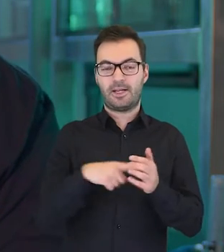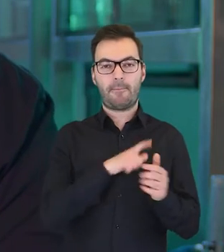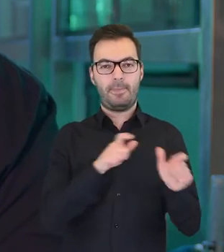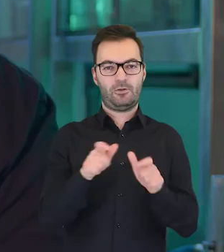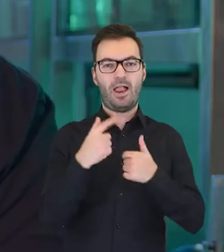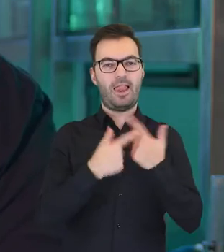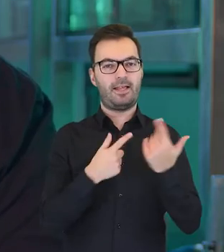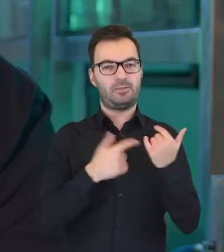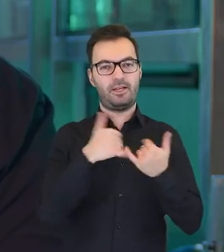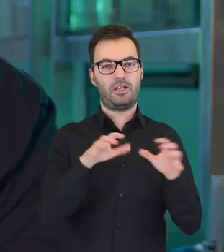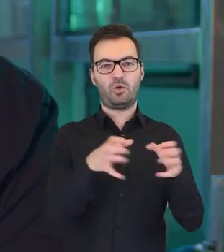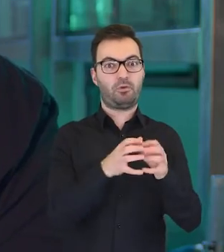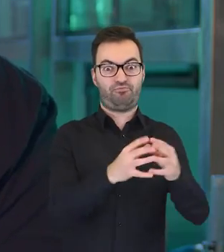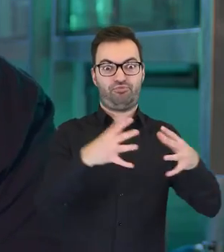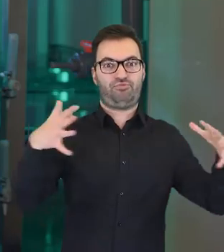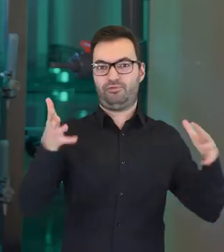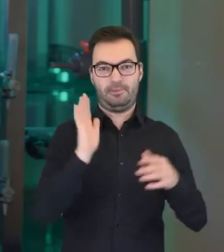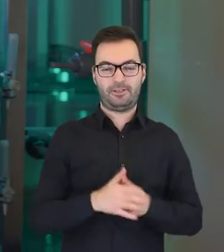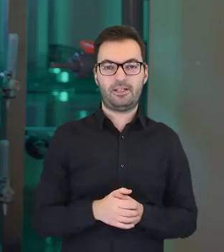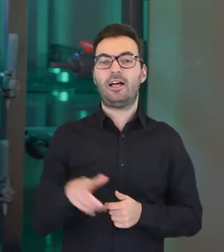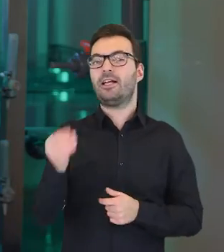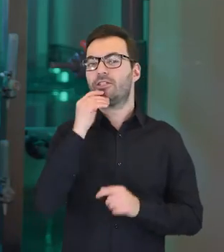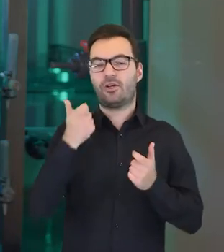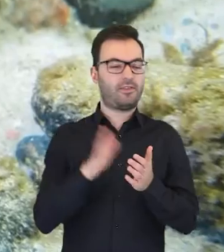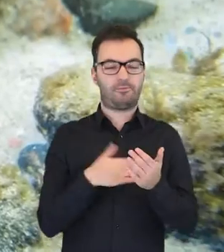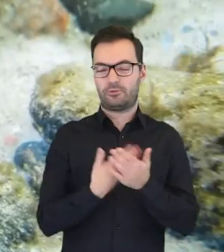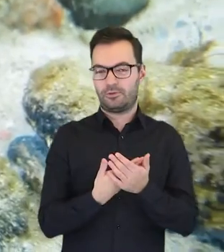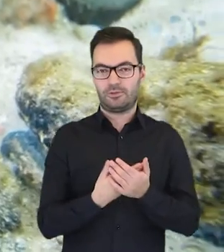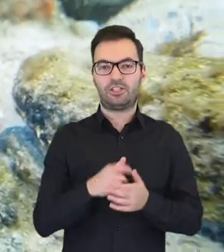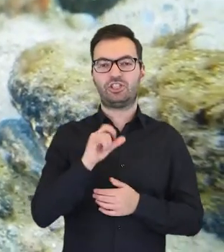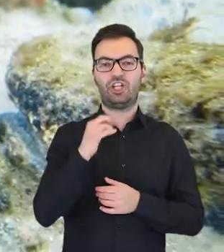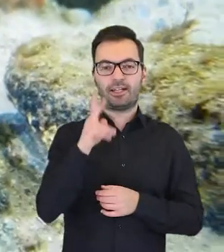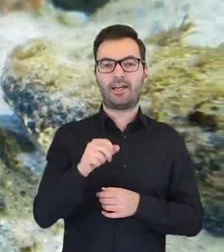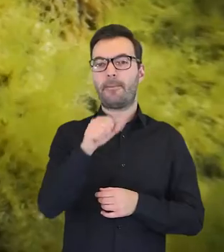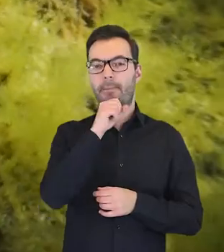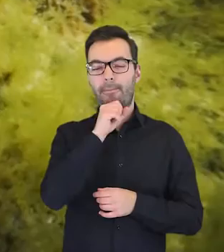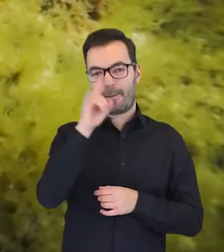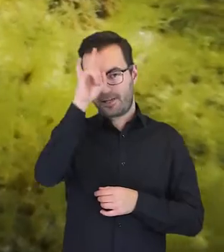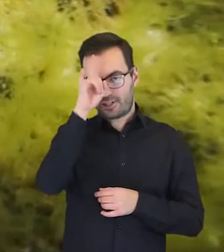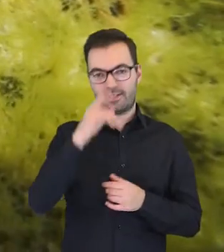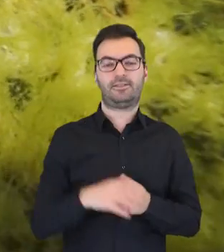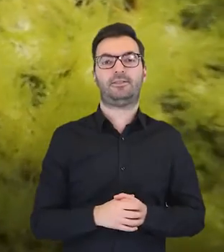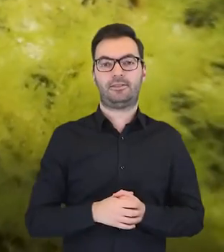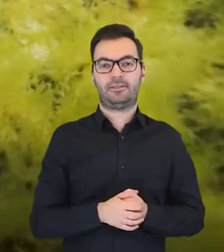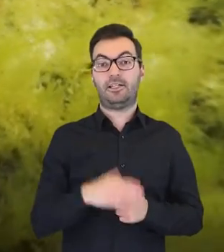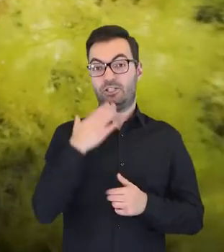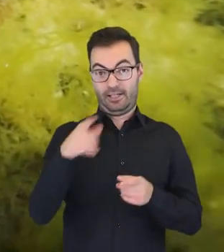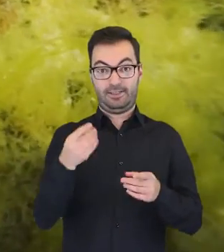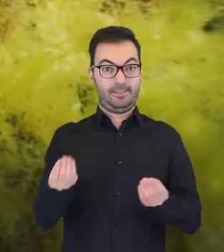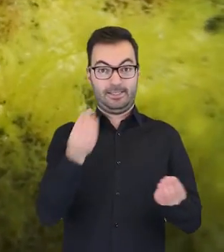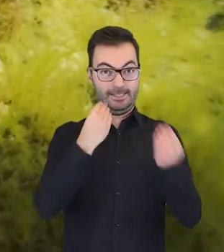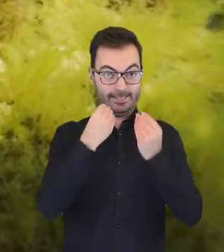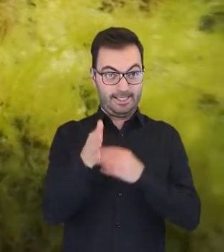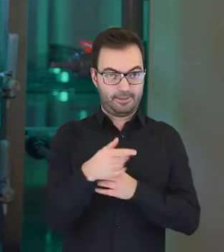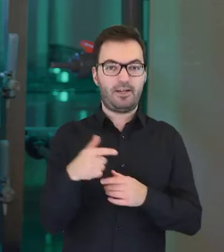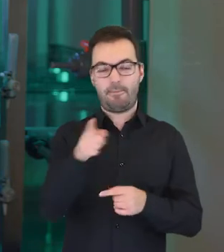to reguluje liczebność tych innych populacji. Takimi rybami, którymi się odżywia, jest na przykład ciernik, babka bycza i za to, że on się